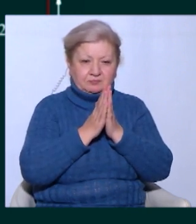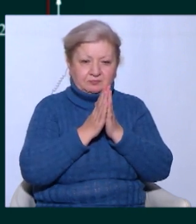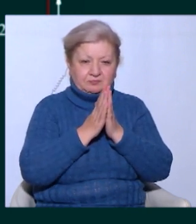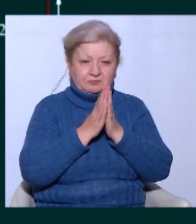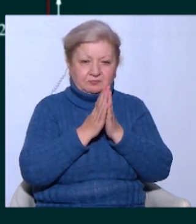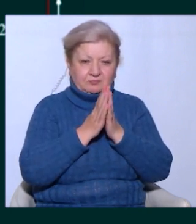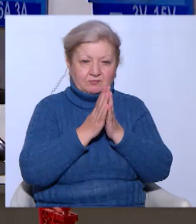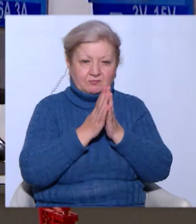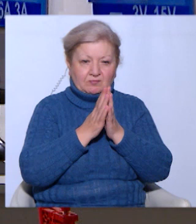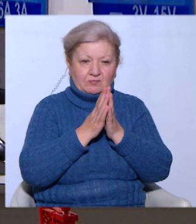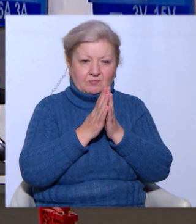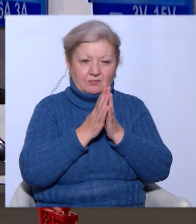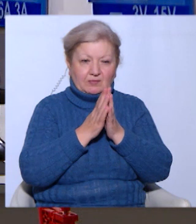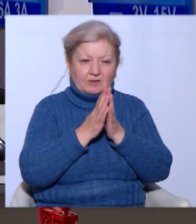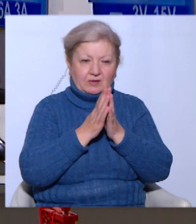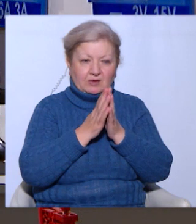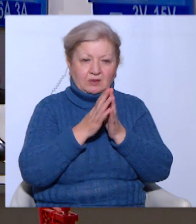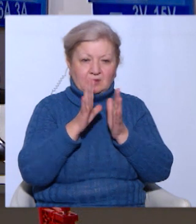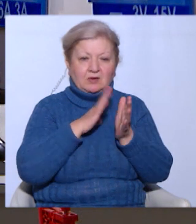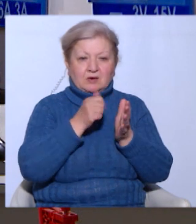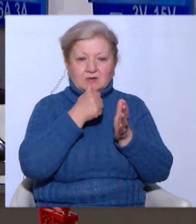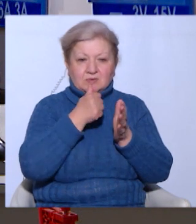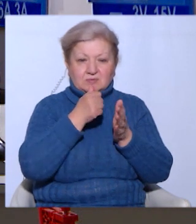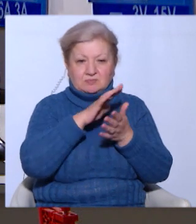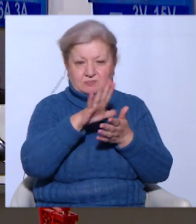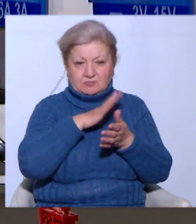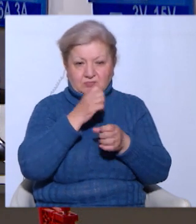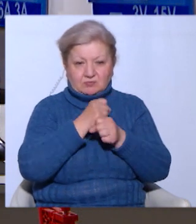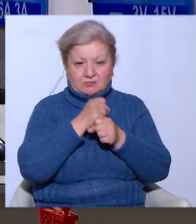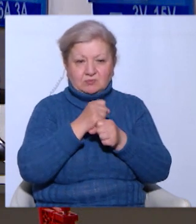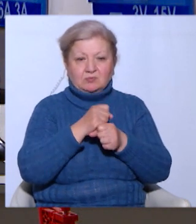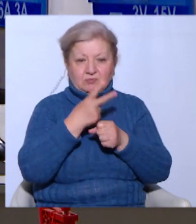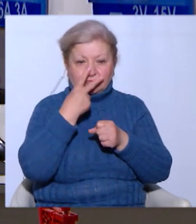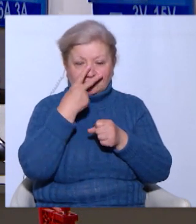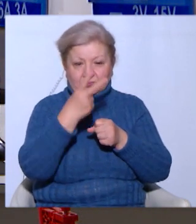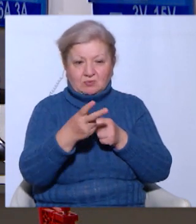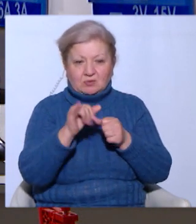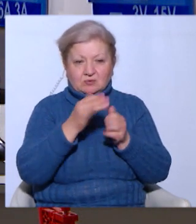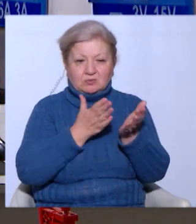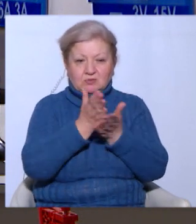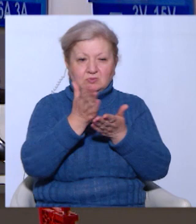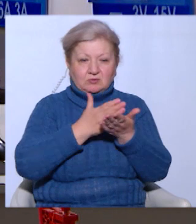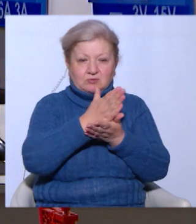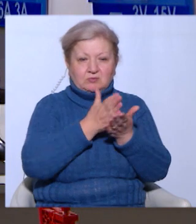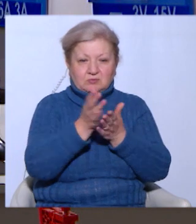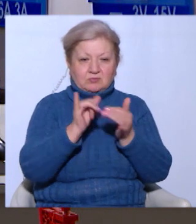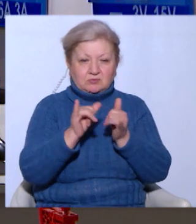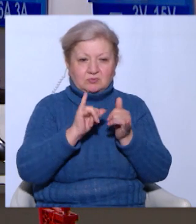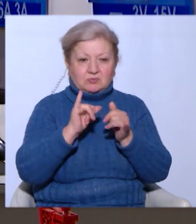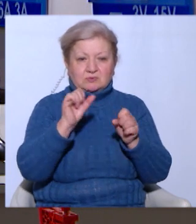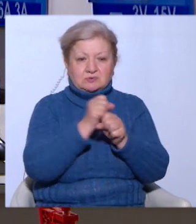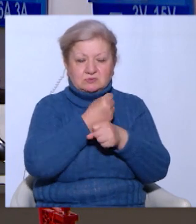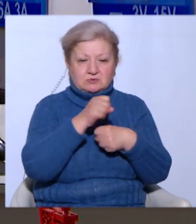მივედით ზღვარში. ჩავატაროთ ექსპერიმენტი, დავწმუნდეთ საით არის მიმართული მრუდწირული მოძრაობის დროს